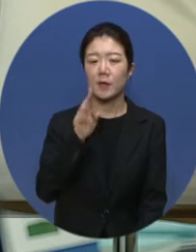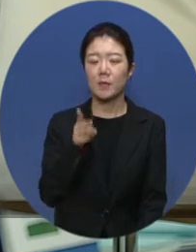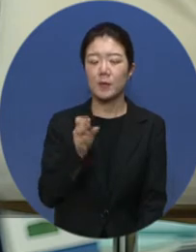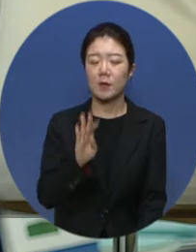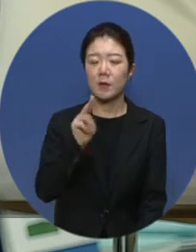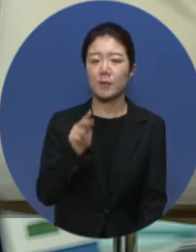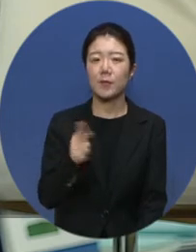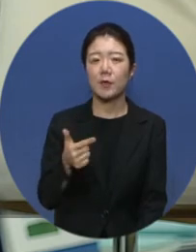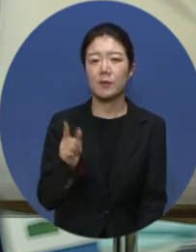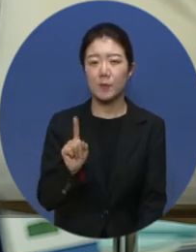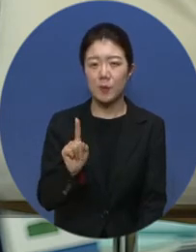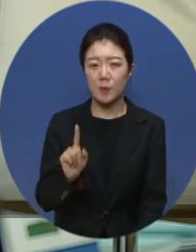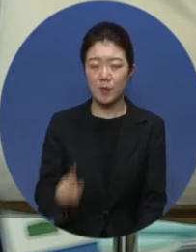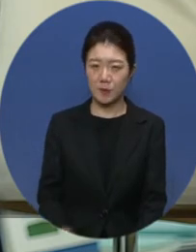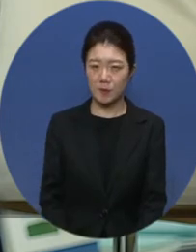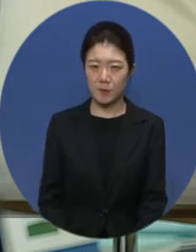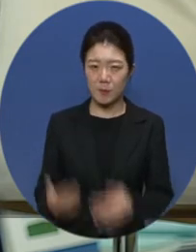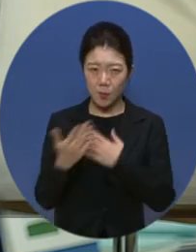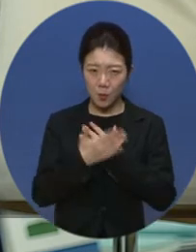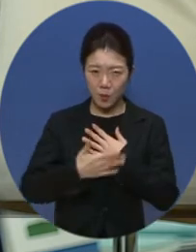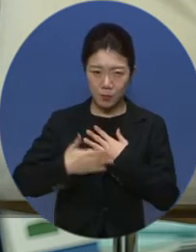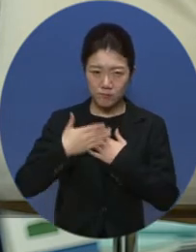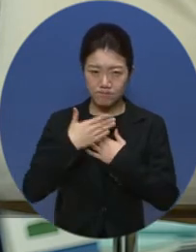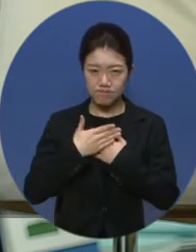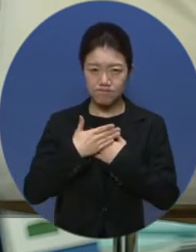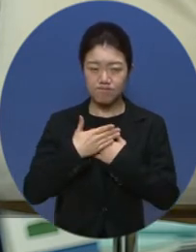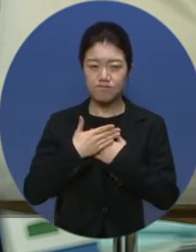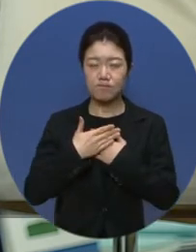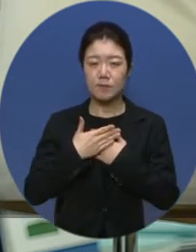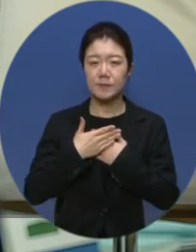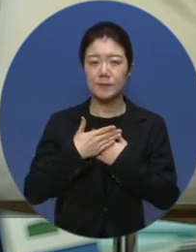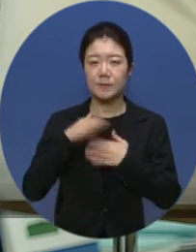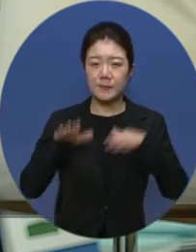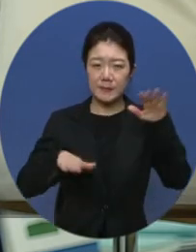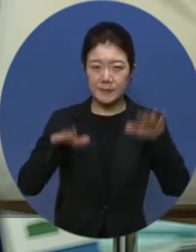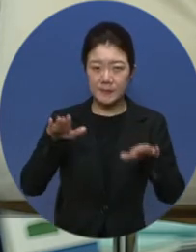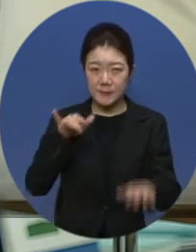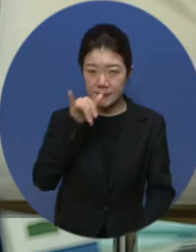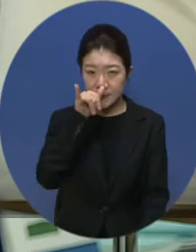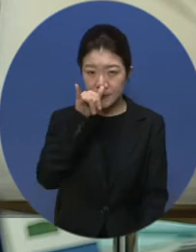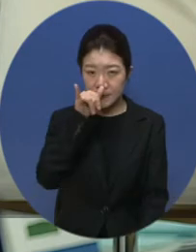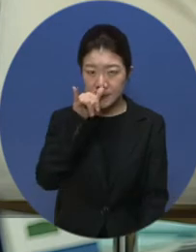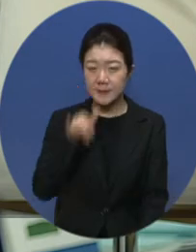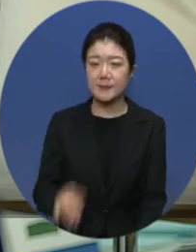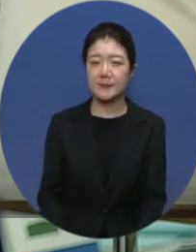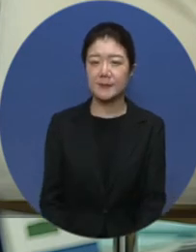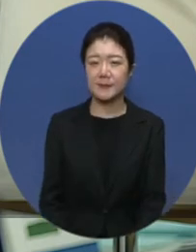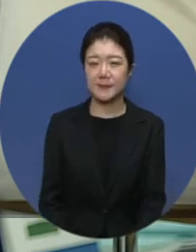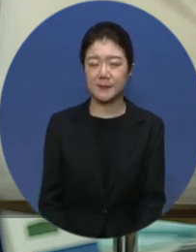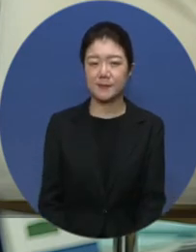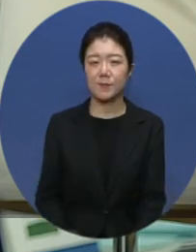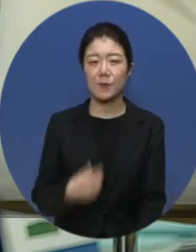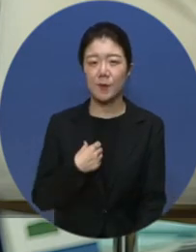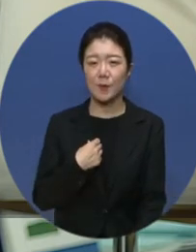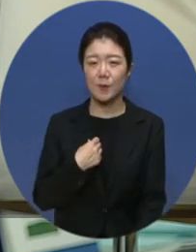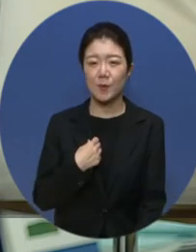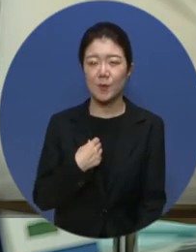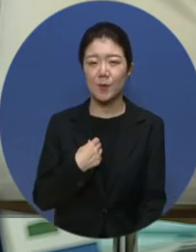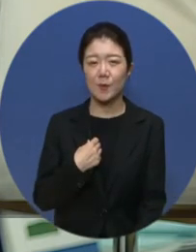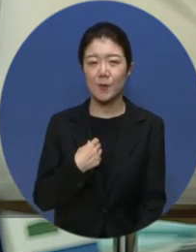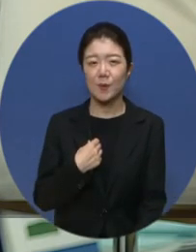아까 부분에 이제 몸의 체형에 그 차이가 있어요. 그래서 옷을